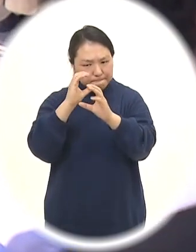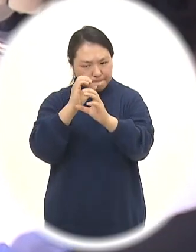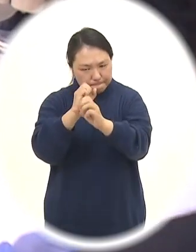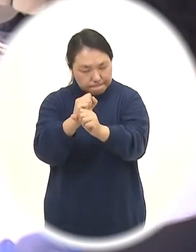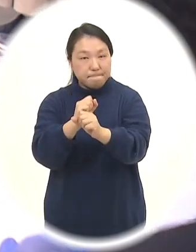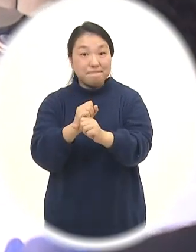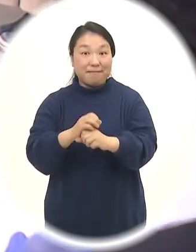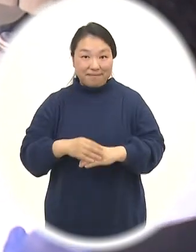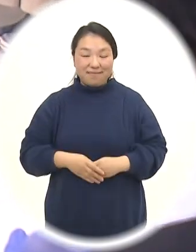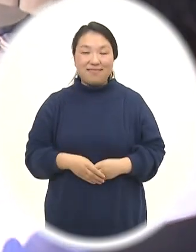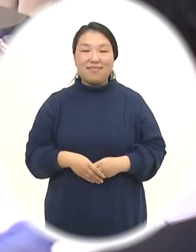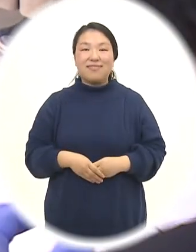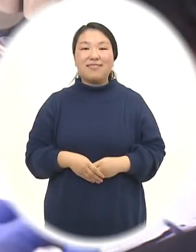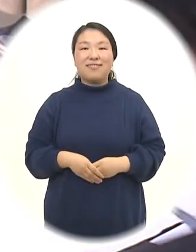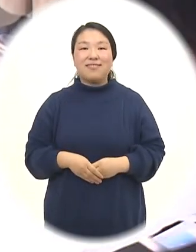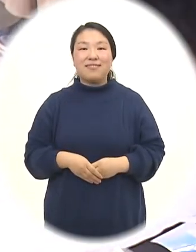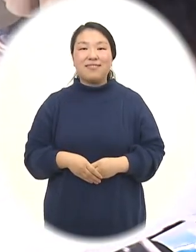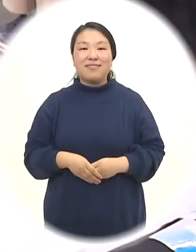た